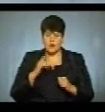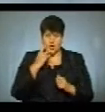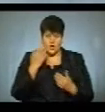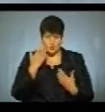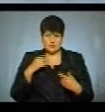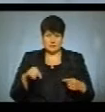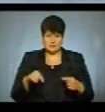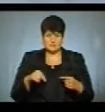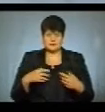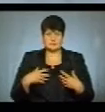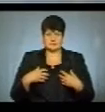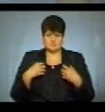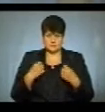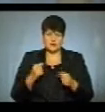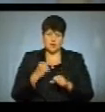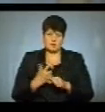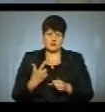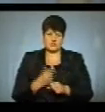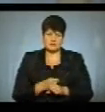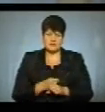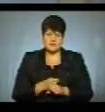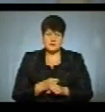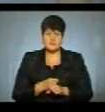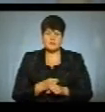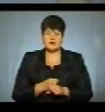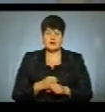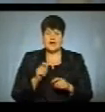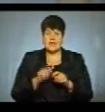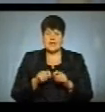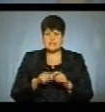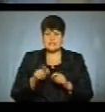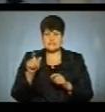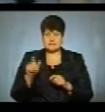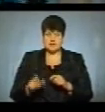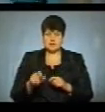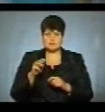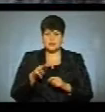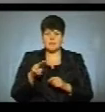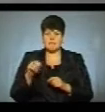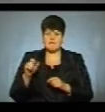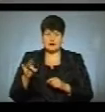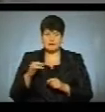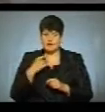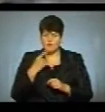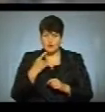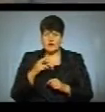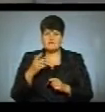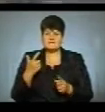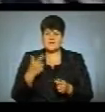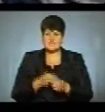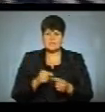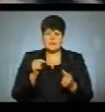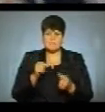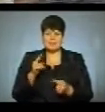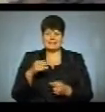тоді ми робимо щеплення. Експерт з питань епідеміології області Марія Павелєва каже, вакцина проти дифтерії, яку